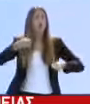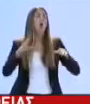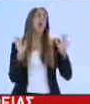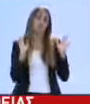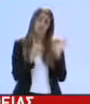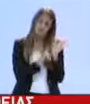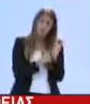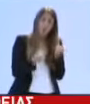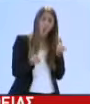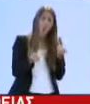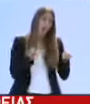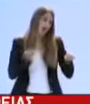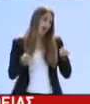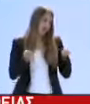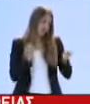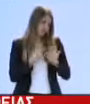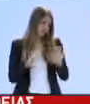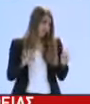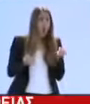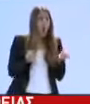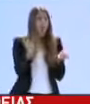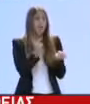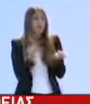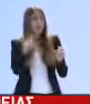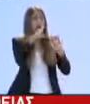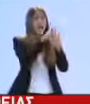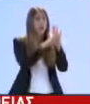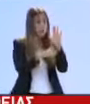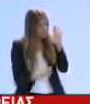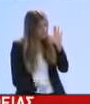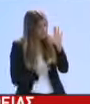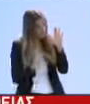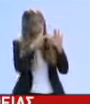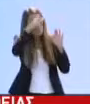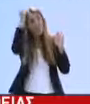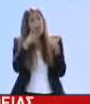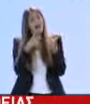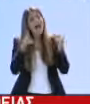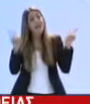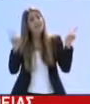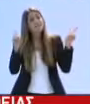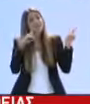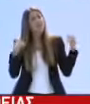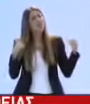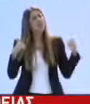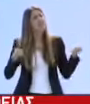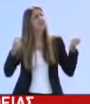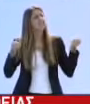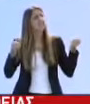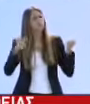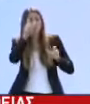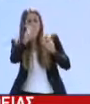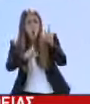μια οργανωμένη κοινωνία με κανόνες, όπου το δικαίωμα στην ελεύθερη άσκηση της δραστηριότητας του